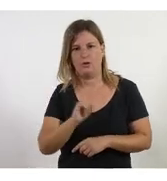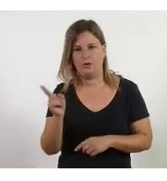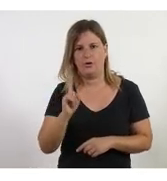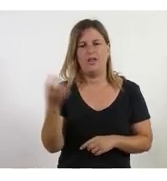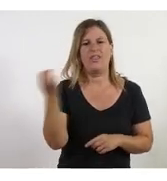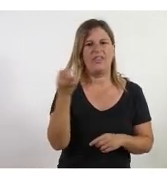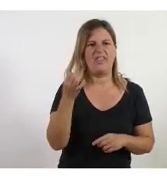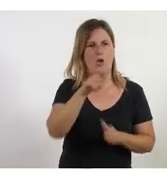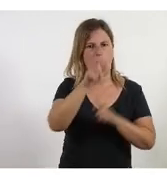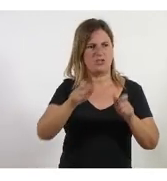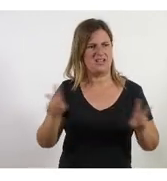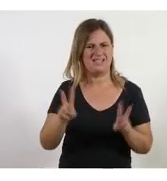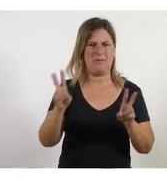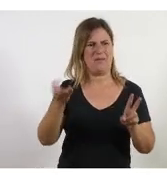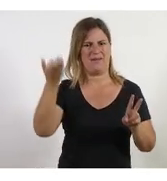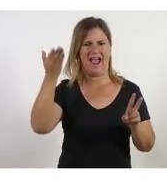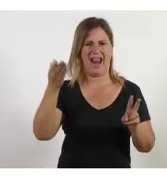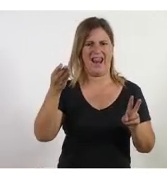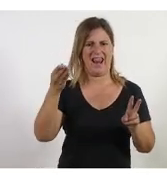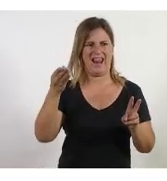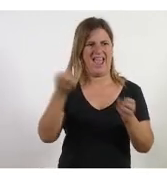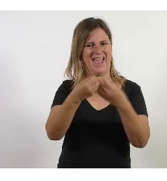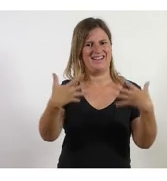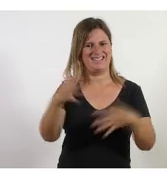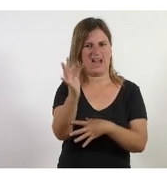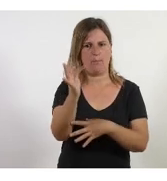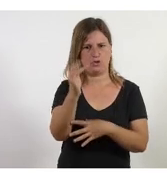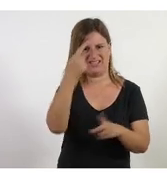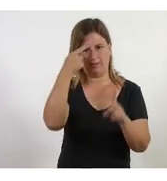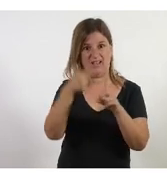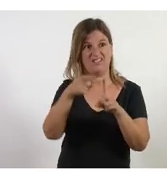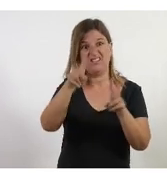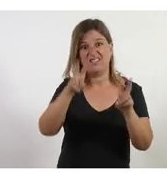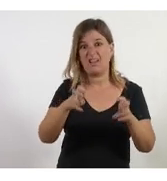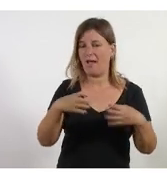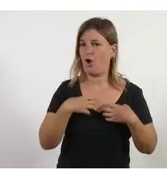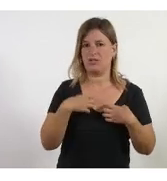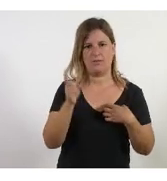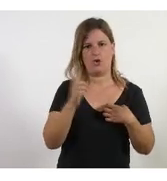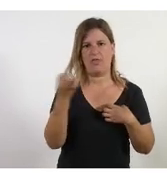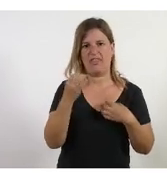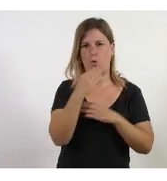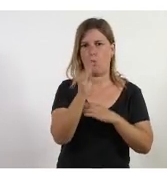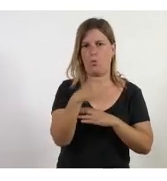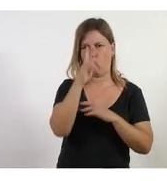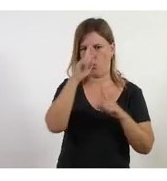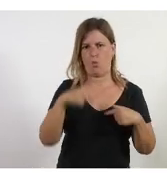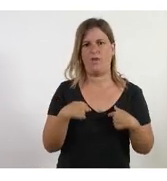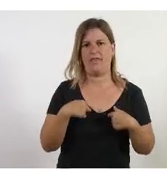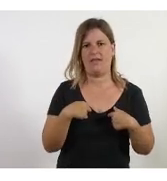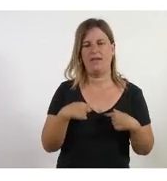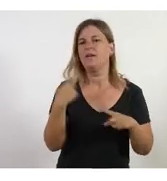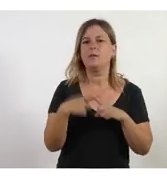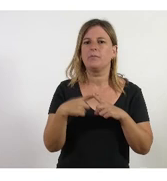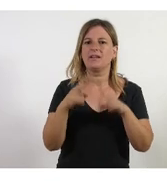alt, que tenen una bona vibració, una bona energia. Això no és egoisme, és cuidar-se una mateixa. Diuen, no?, que